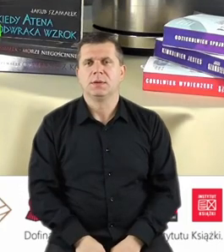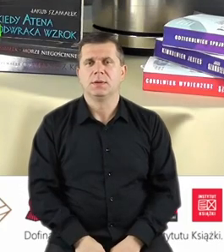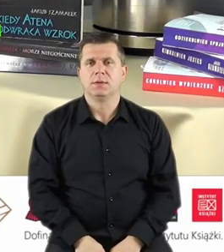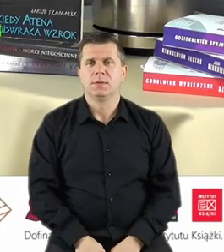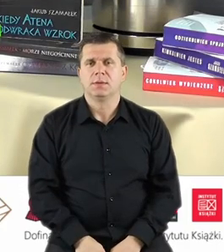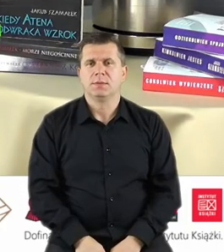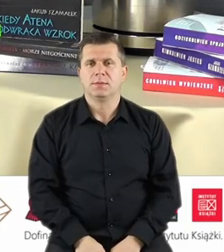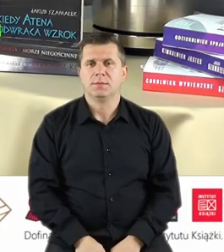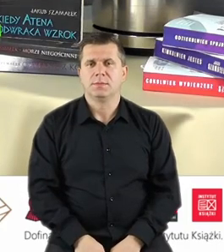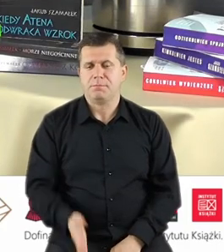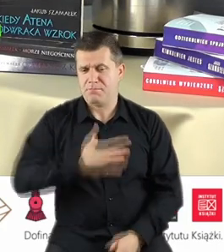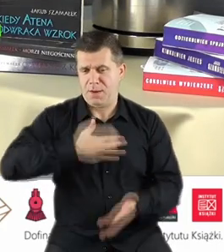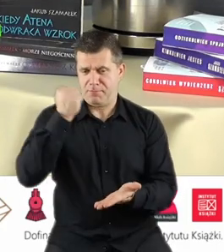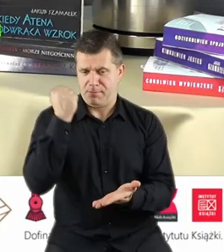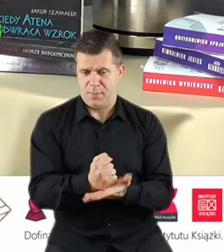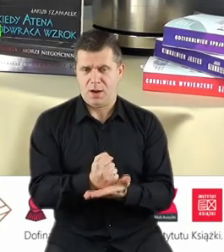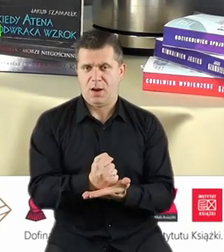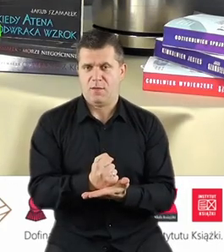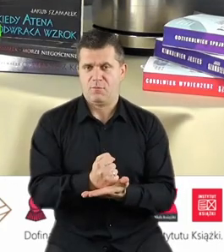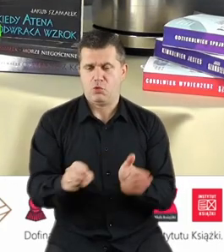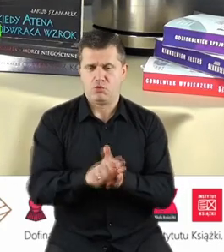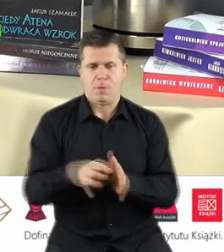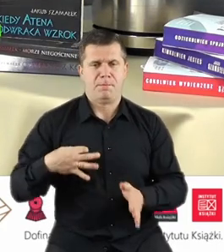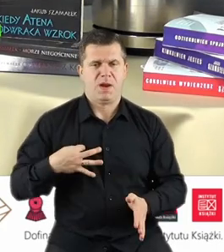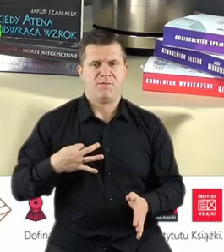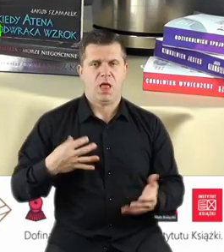pewne mamy prawo do prywatności.